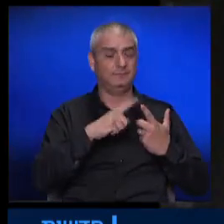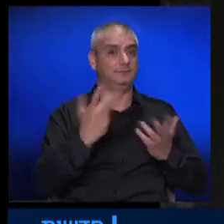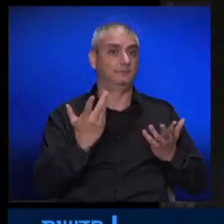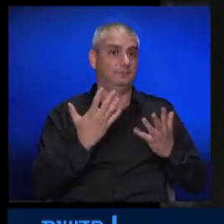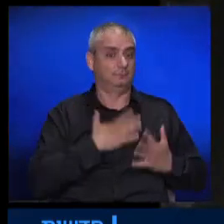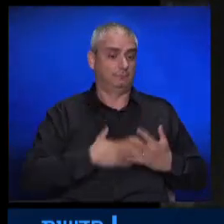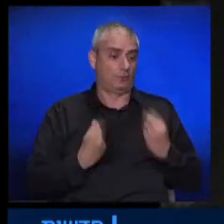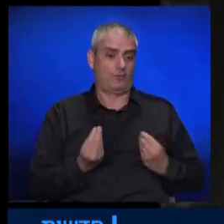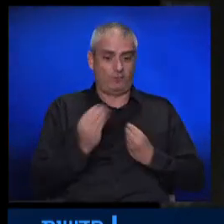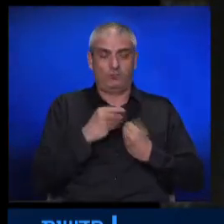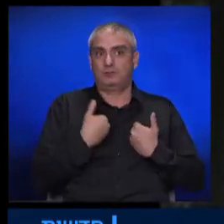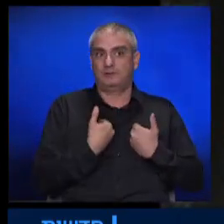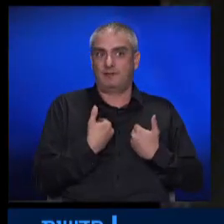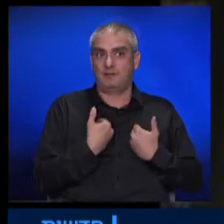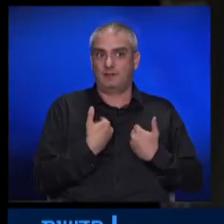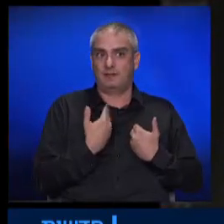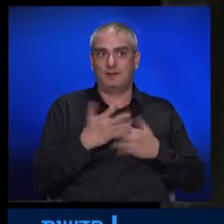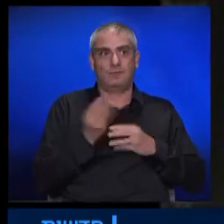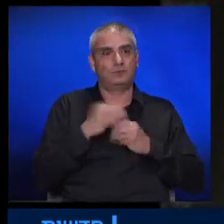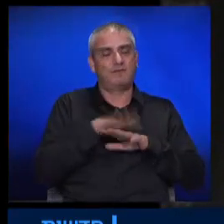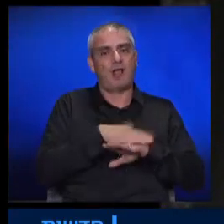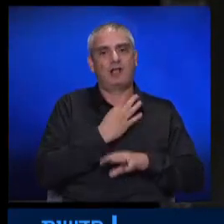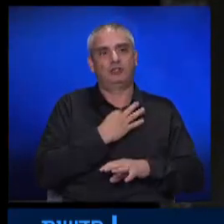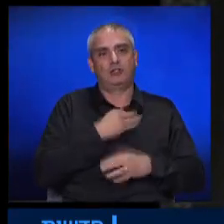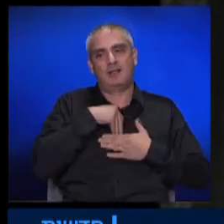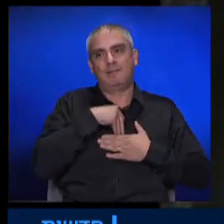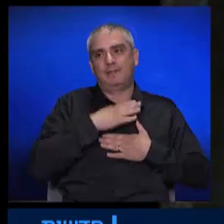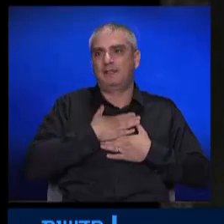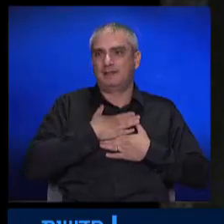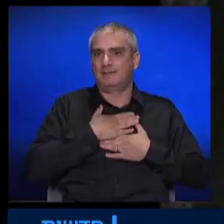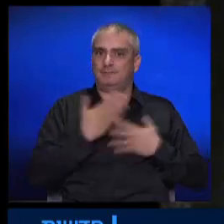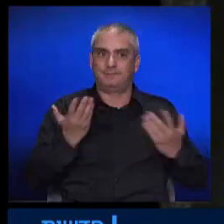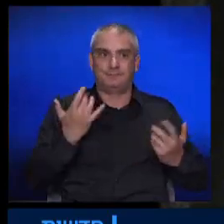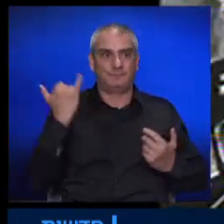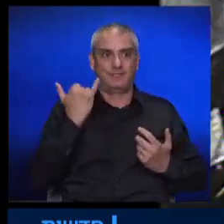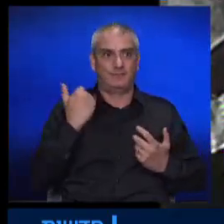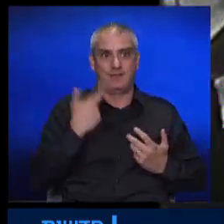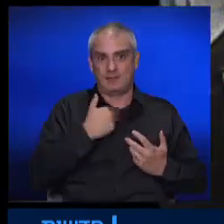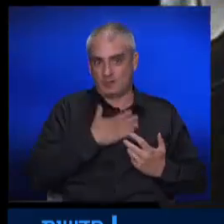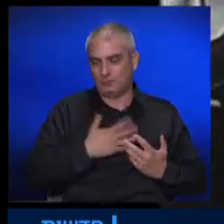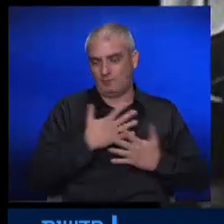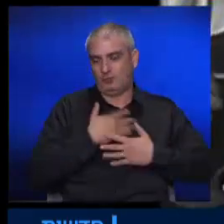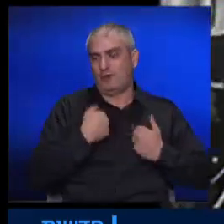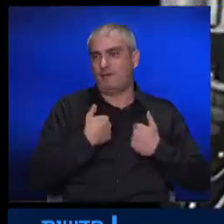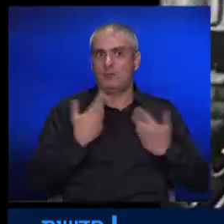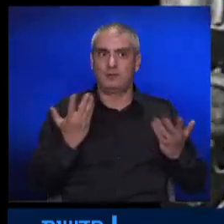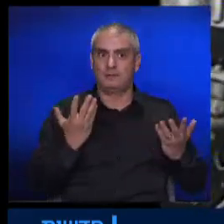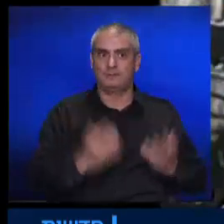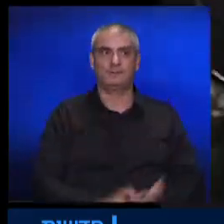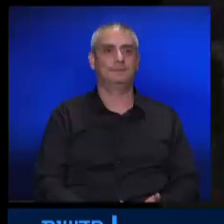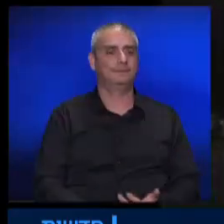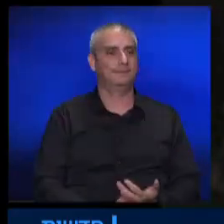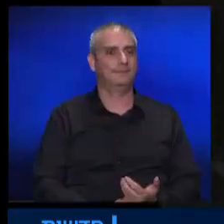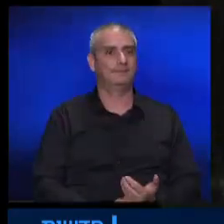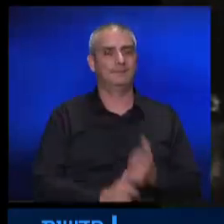לי. מוסיף להרגשה שלי הפנימית. זה מראה לי כל פעם שאני רצוי ושאוהבים אותי. טבע של אנשים, לרצות